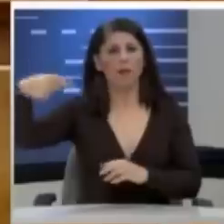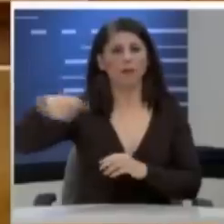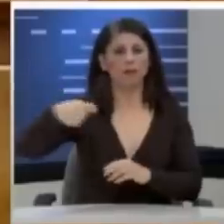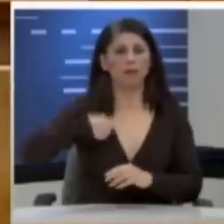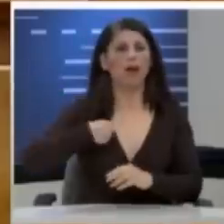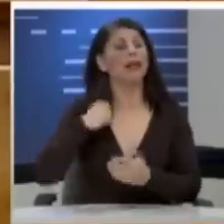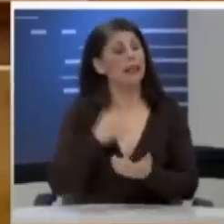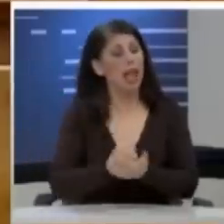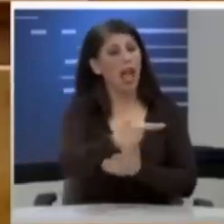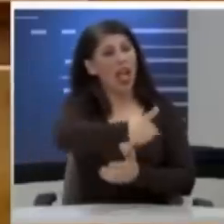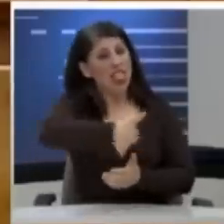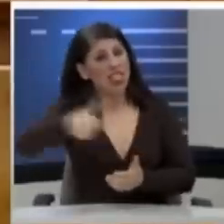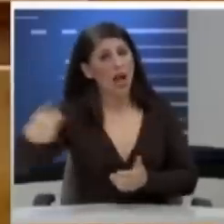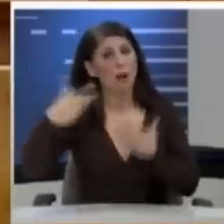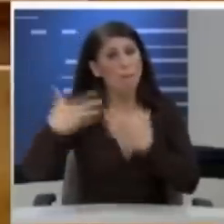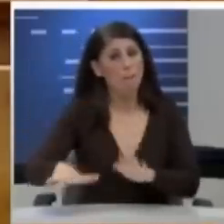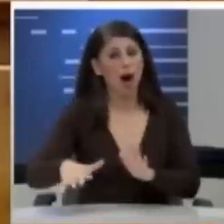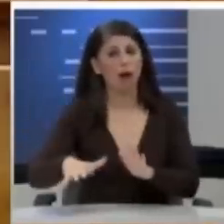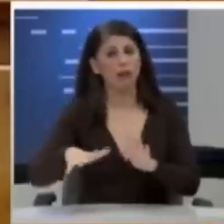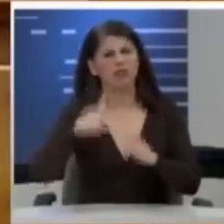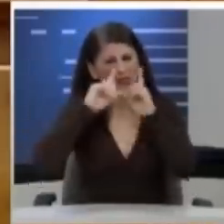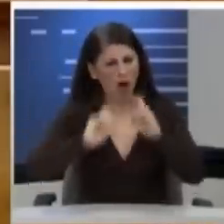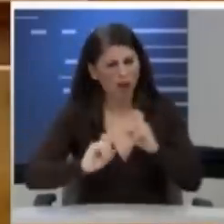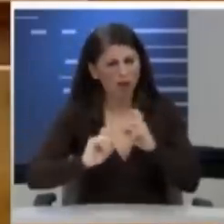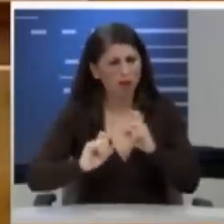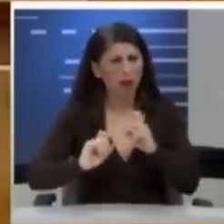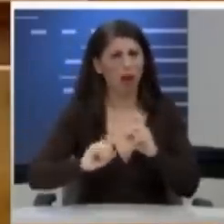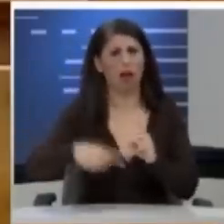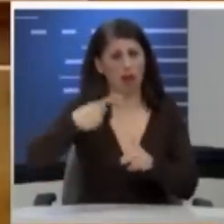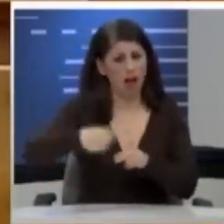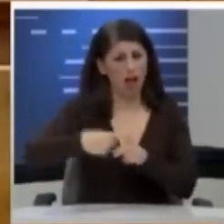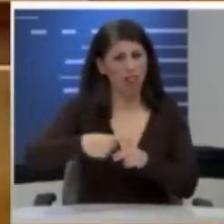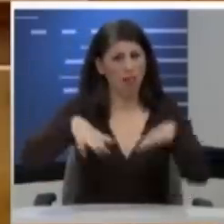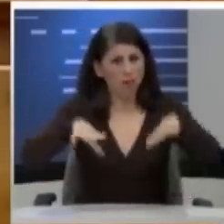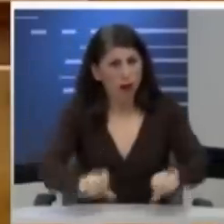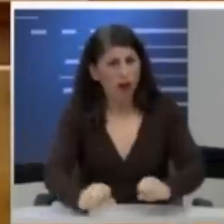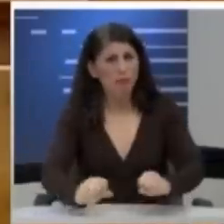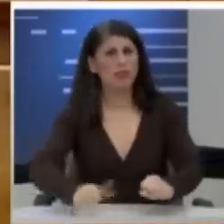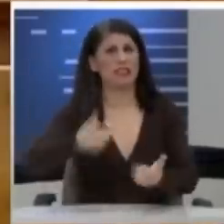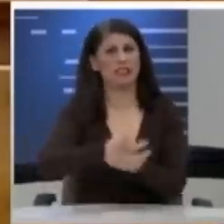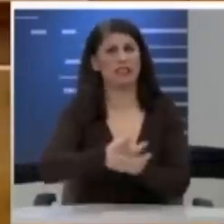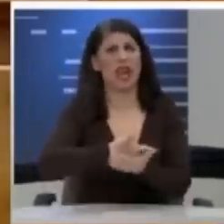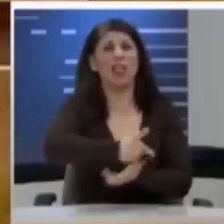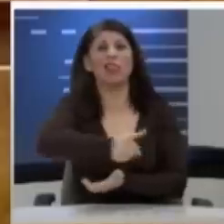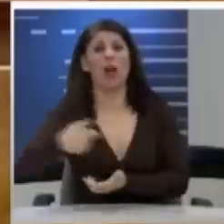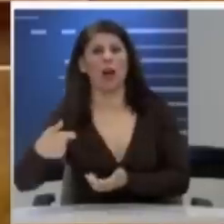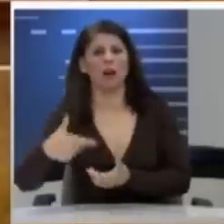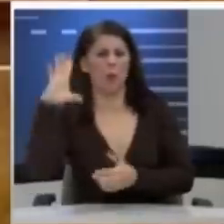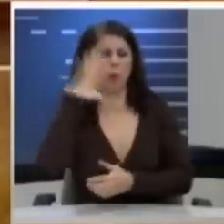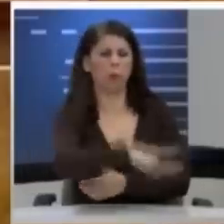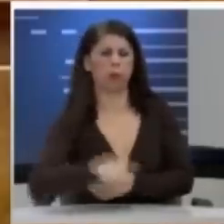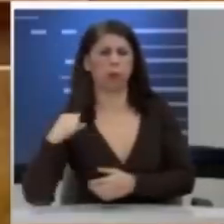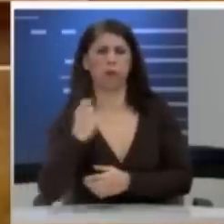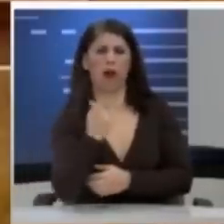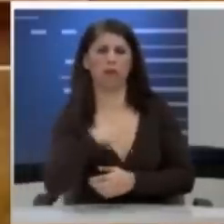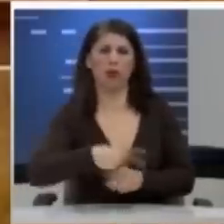ληστεία που επιβλήθηκε στην κατεχόμενη Ελλάδα και για τις τεράστιες καταστροφές στις υποδομές